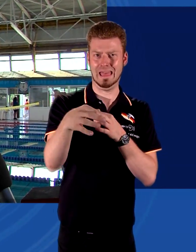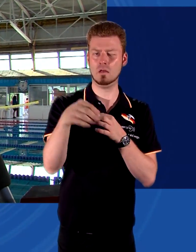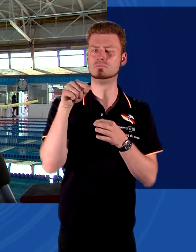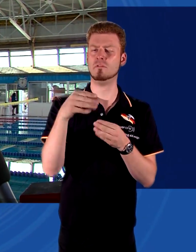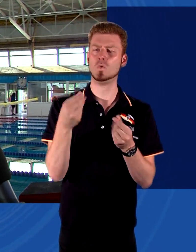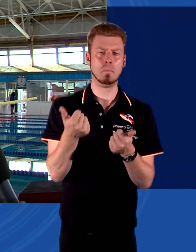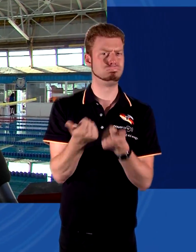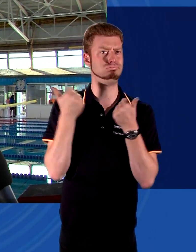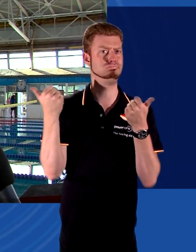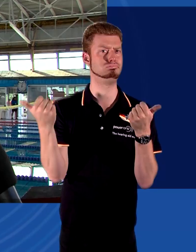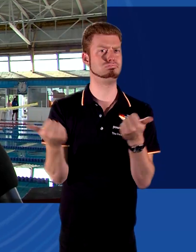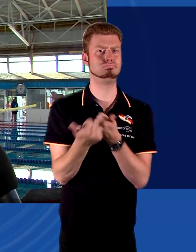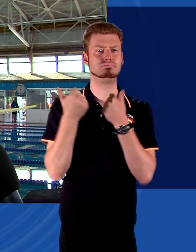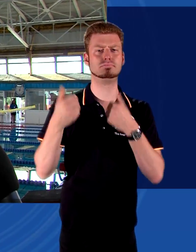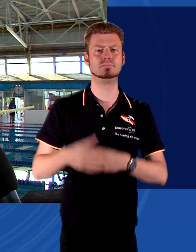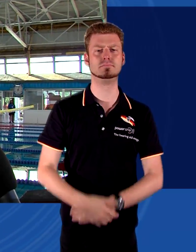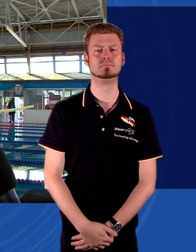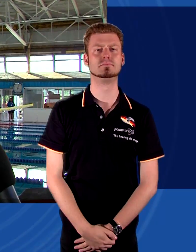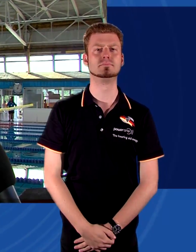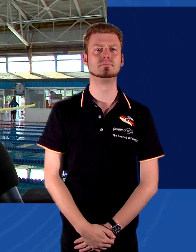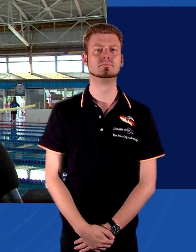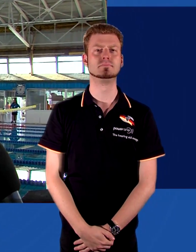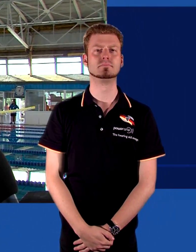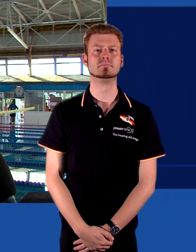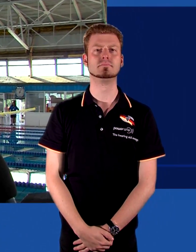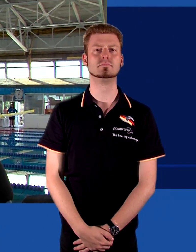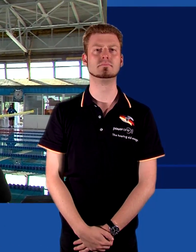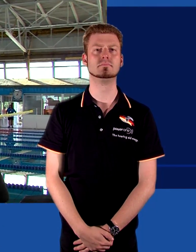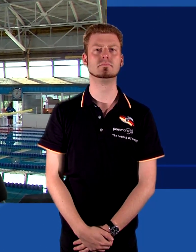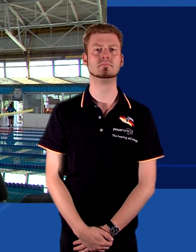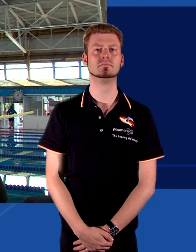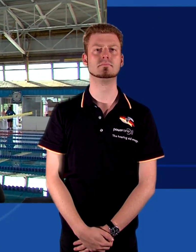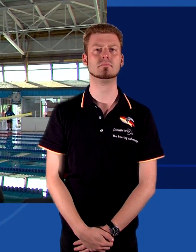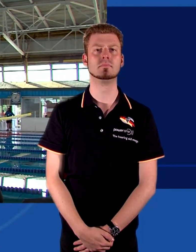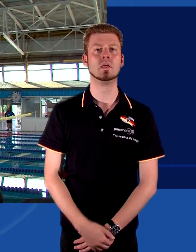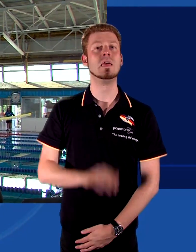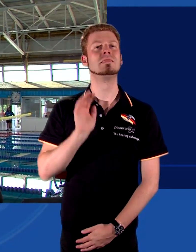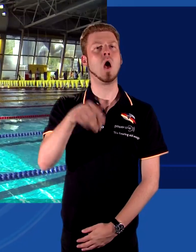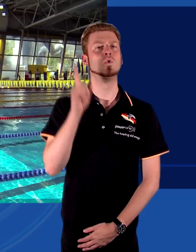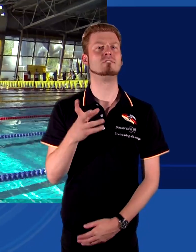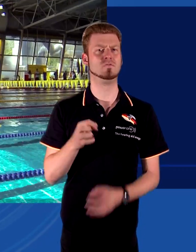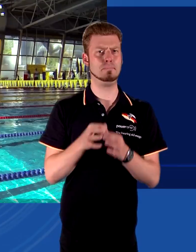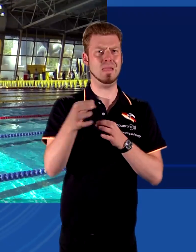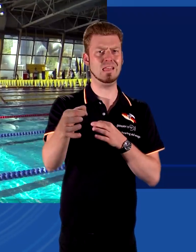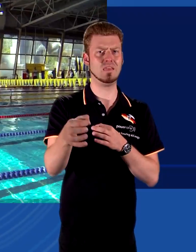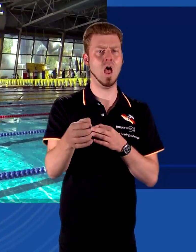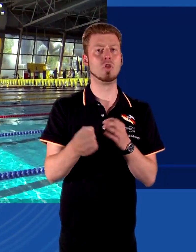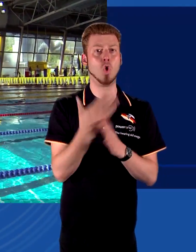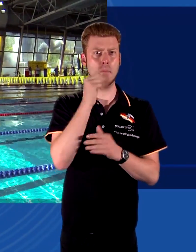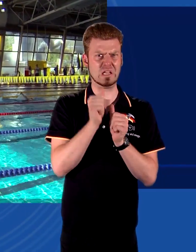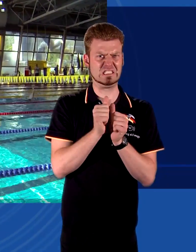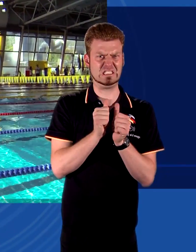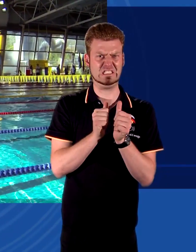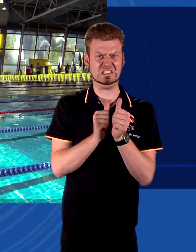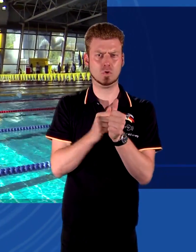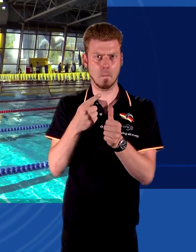Rücken und es ist meine Lieblingsstrecke und dann habe ich danach mich nur noch richtig gut gefühlt. Schon nach 150 Metern bei